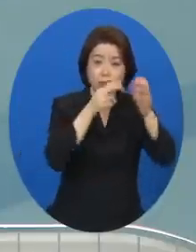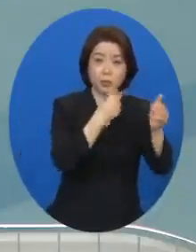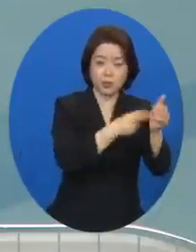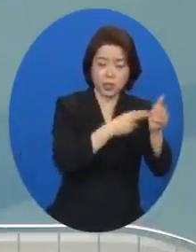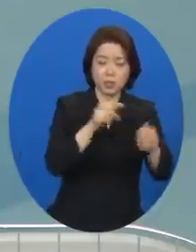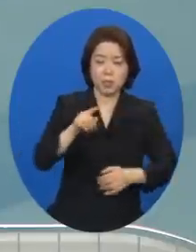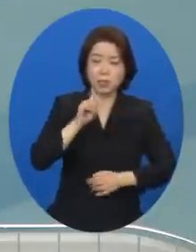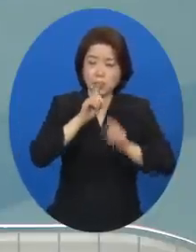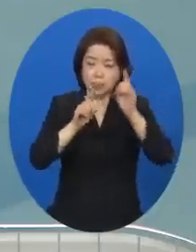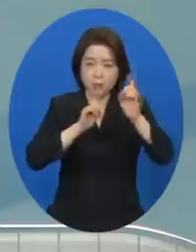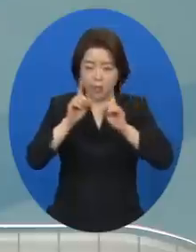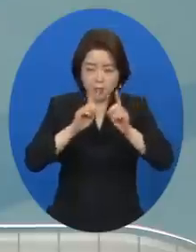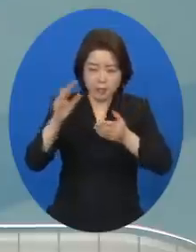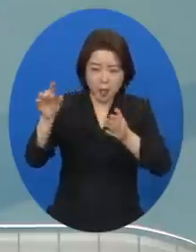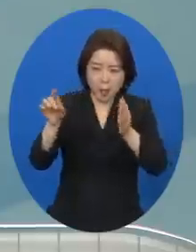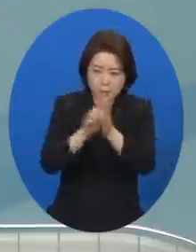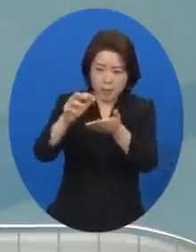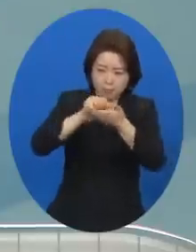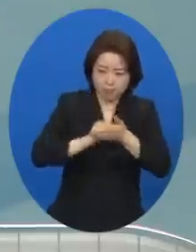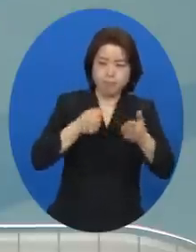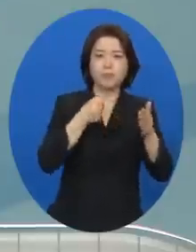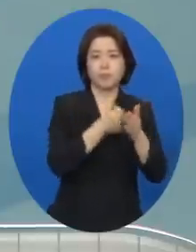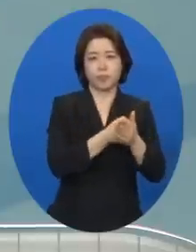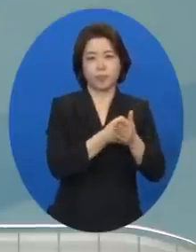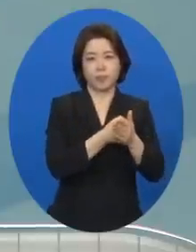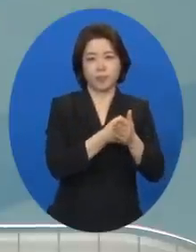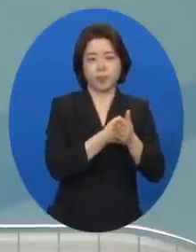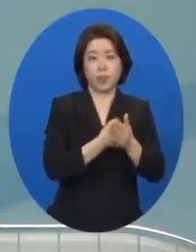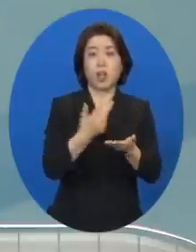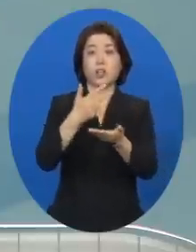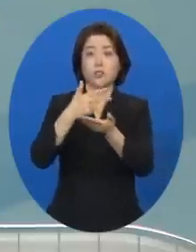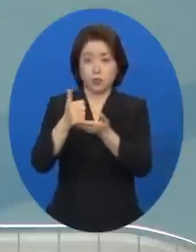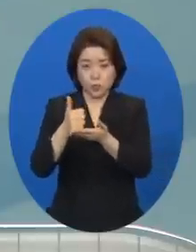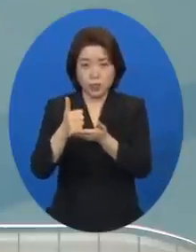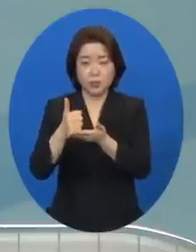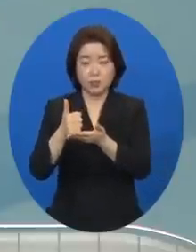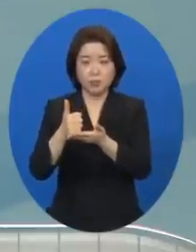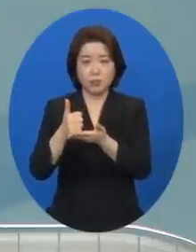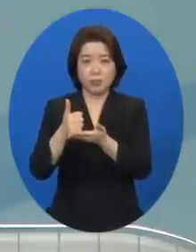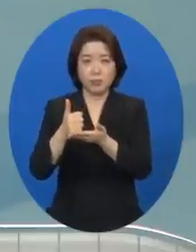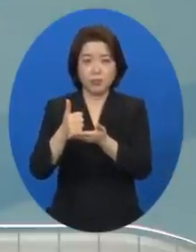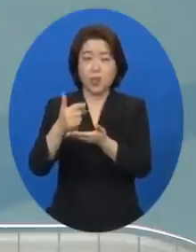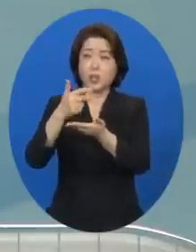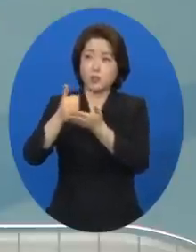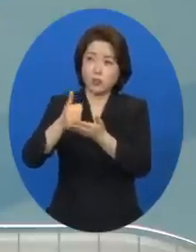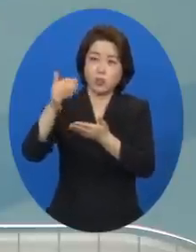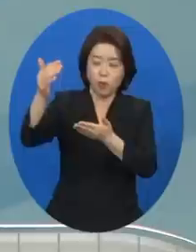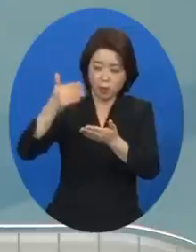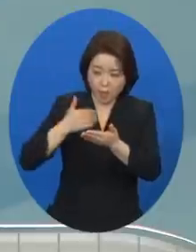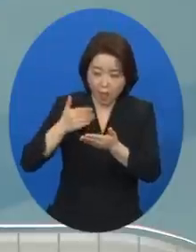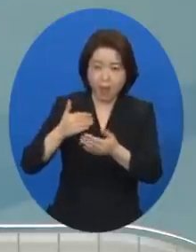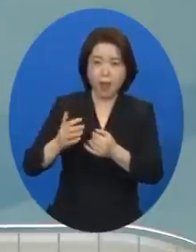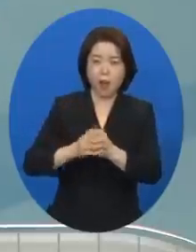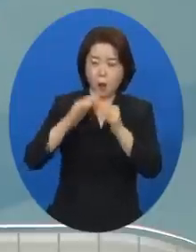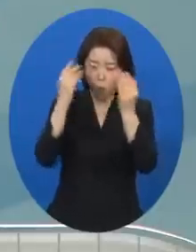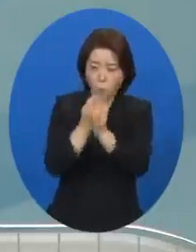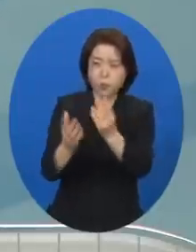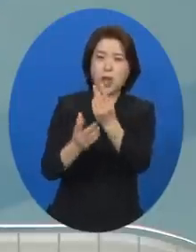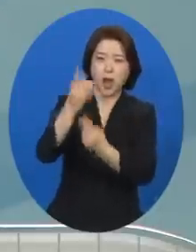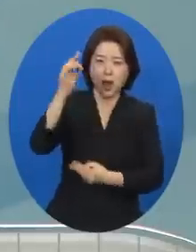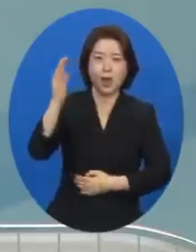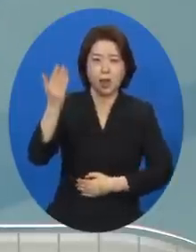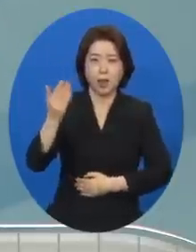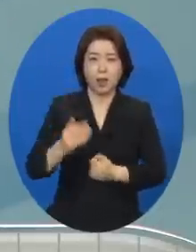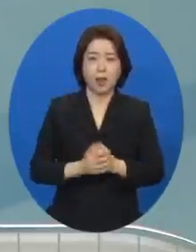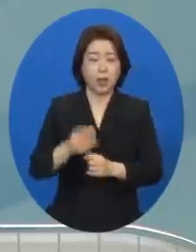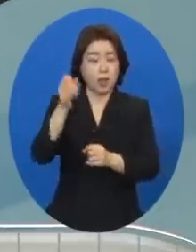말씀을 믿기로 결단 합니다 주님 주님과 저는 온전히 안합니다